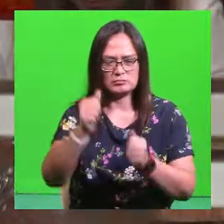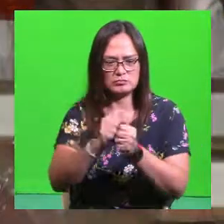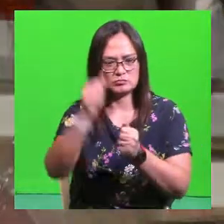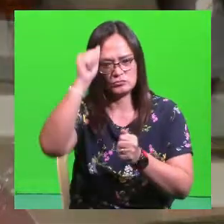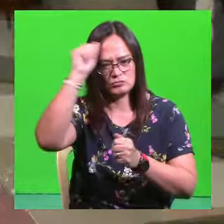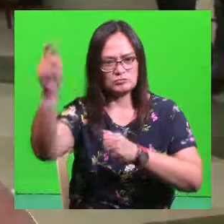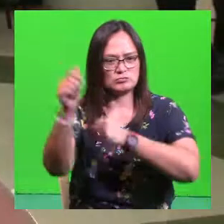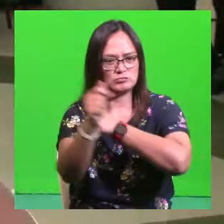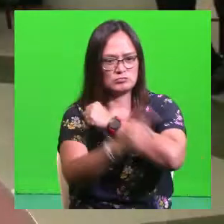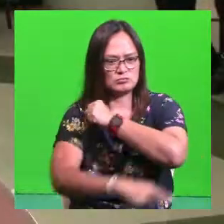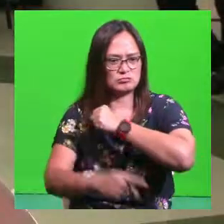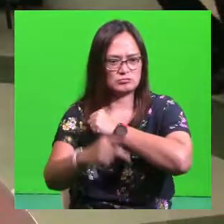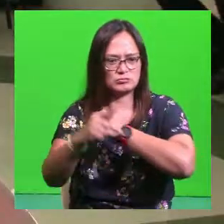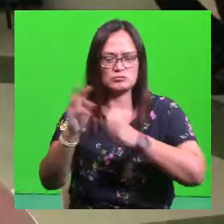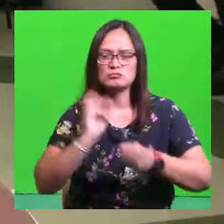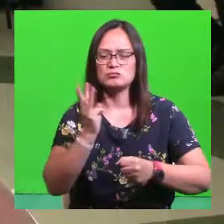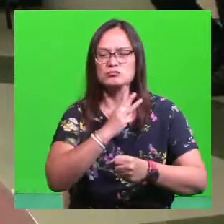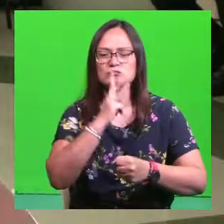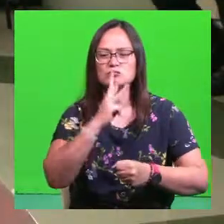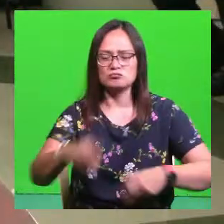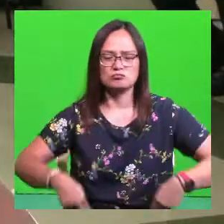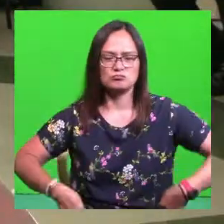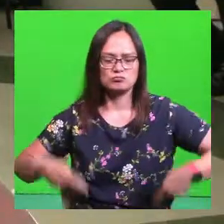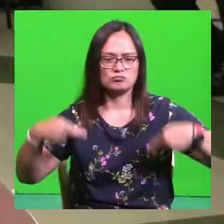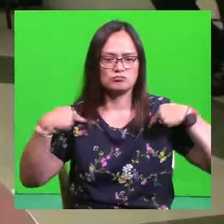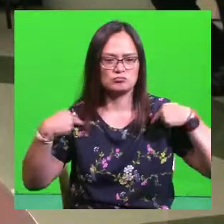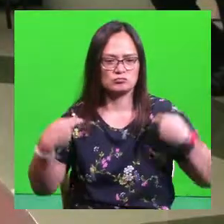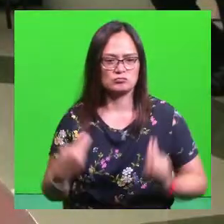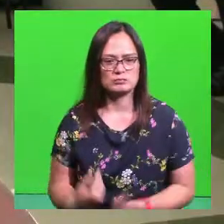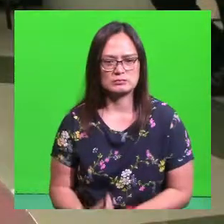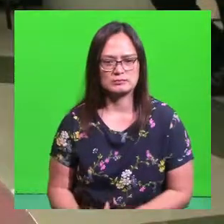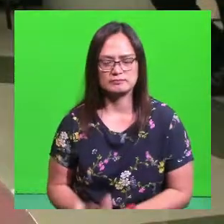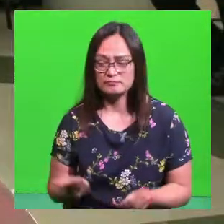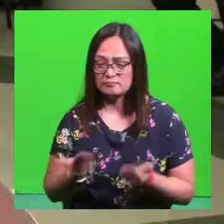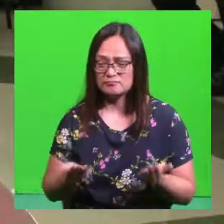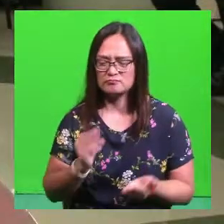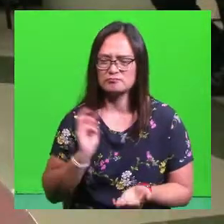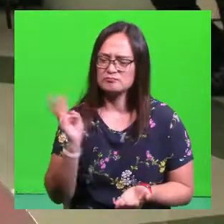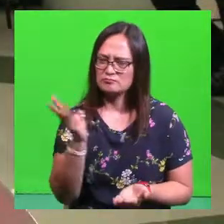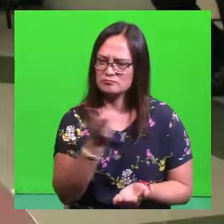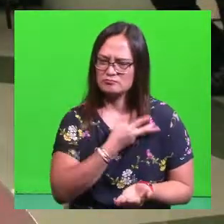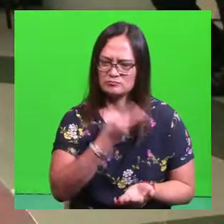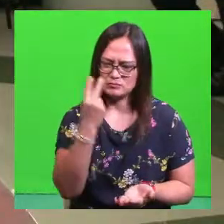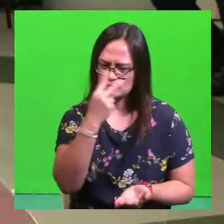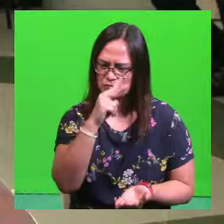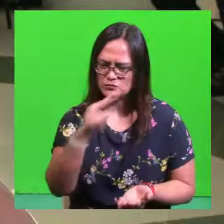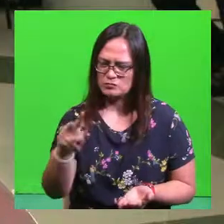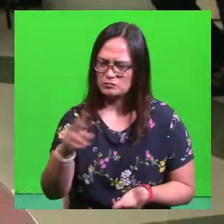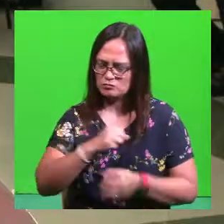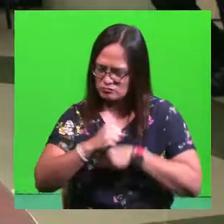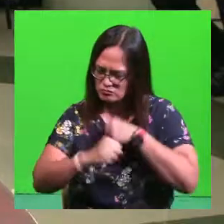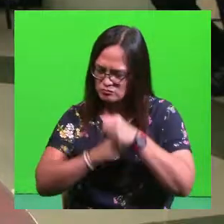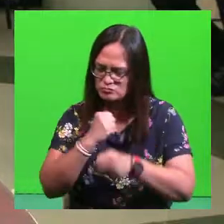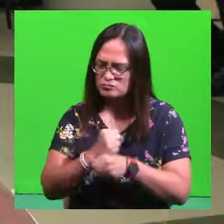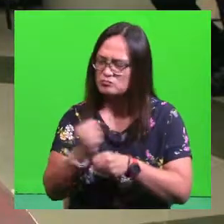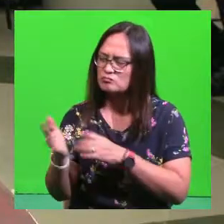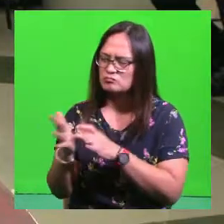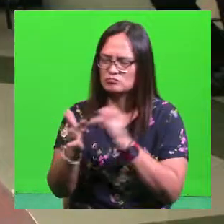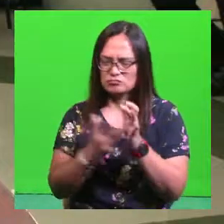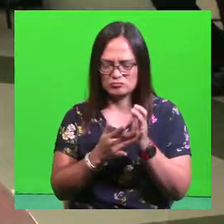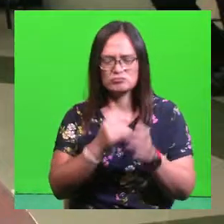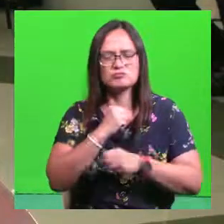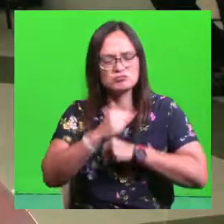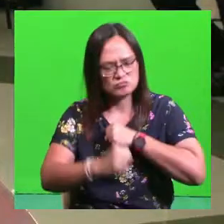ginugunita ang lahat ng pasakit na kanyang dinanas. At ang lahat ng pasakit na ito, mga kapatid, ay